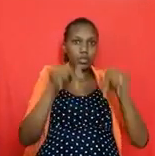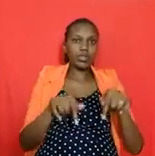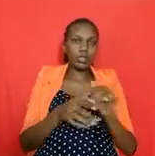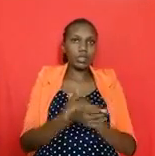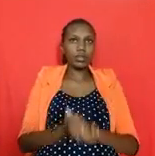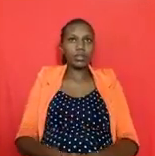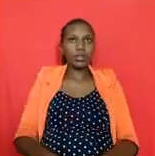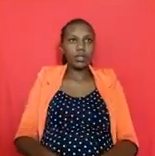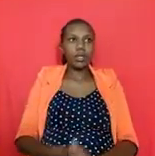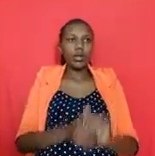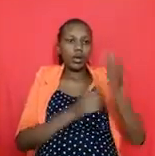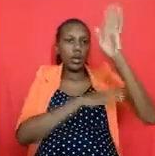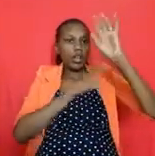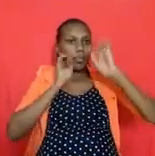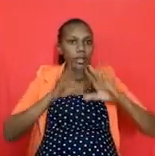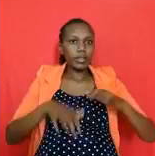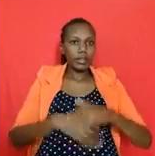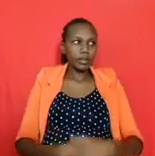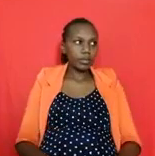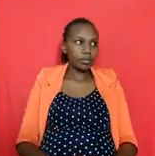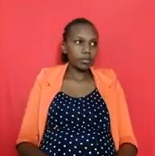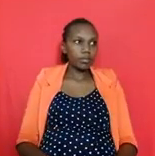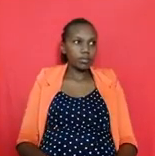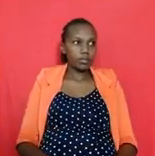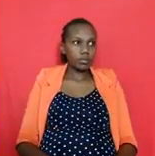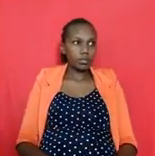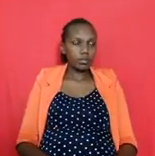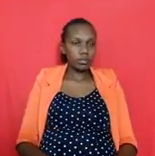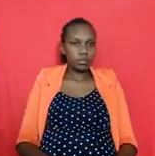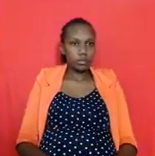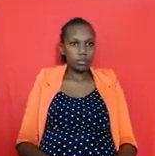wa umuthi Ngai amũrathime.